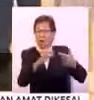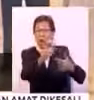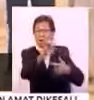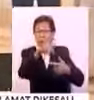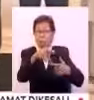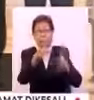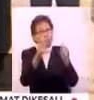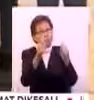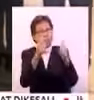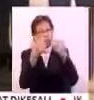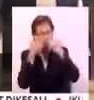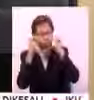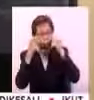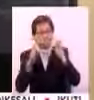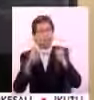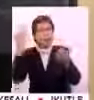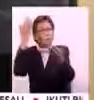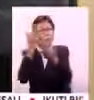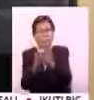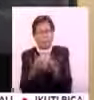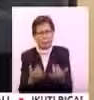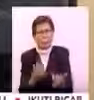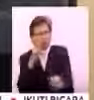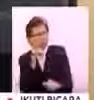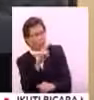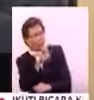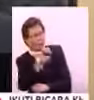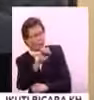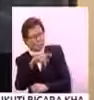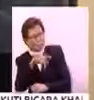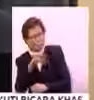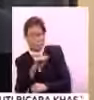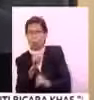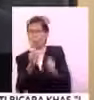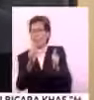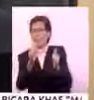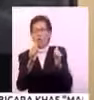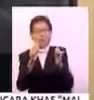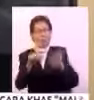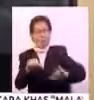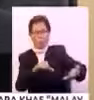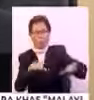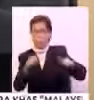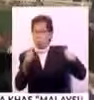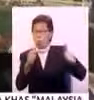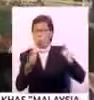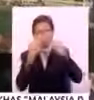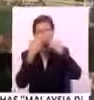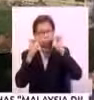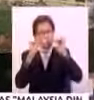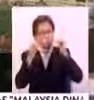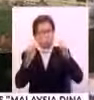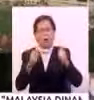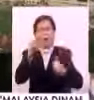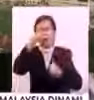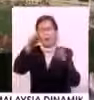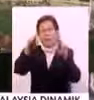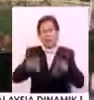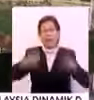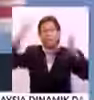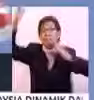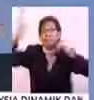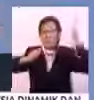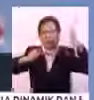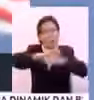sendiri. Nampak gaya setakat ini SPRM sangat aktif dan efektif. Bagi rakyat